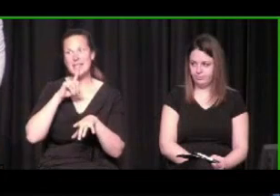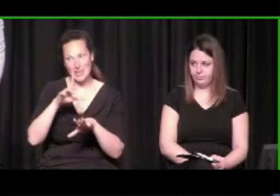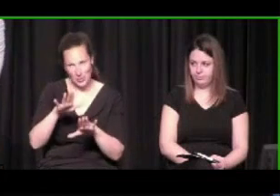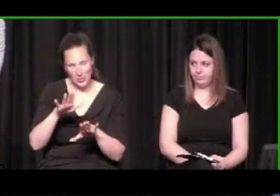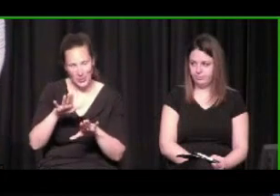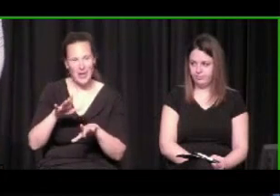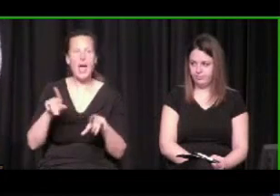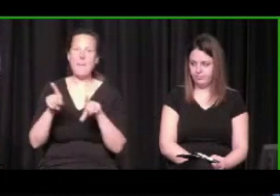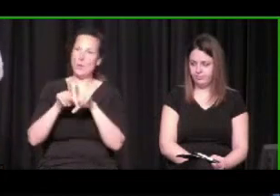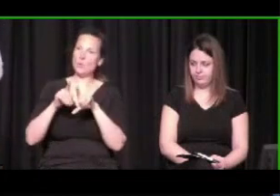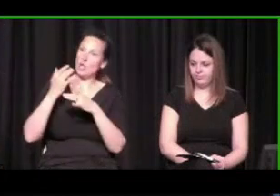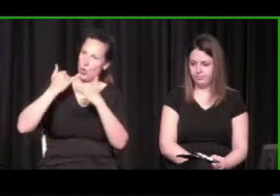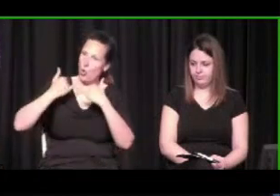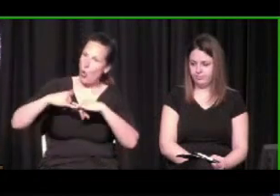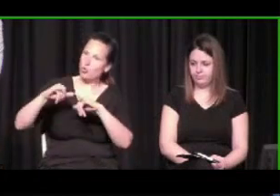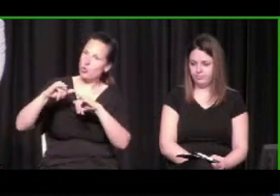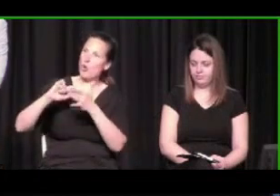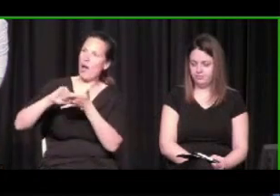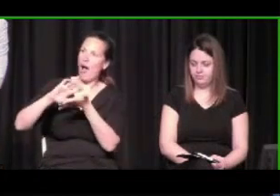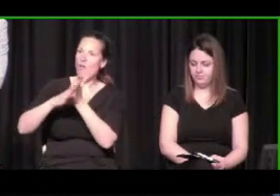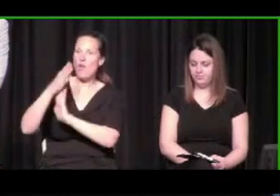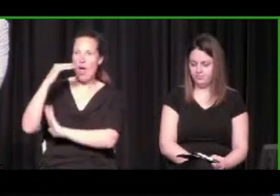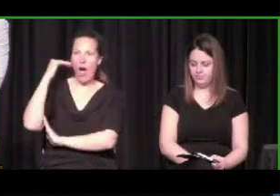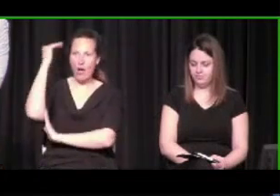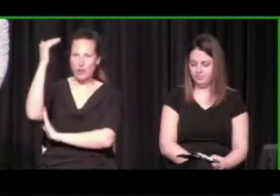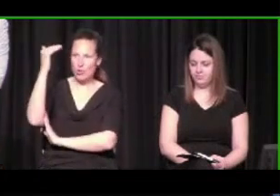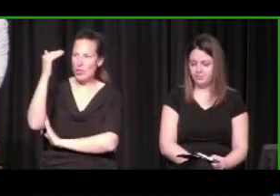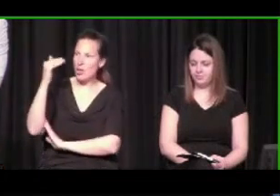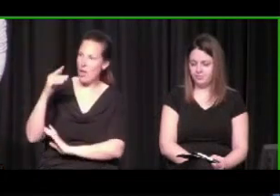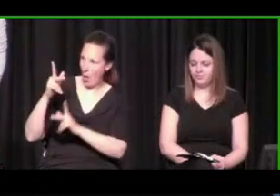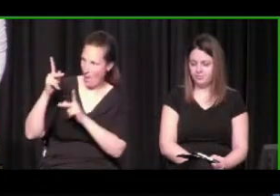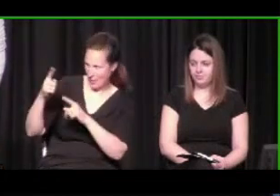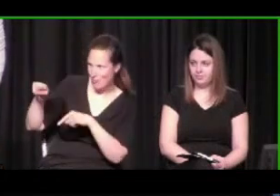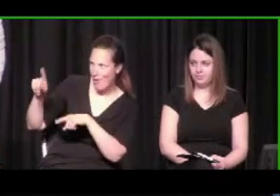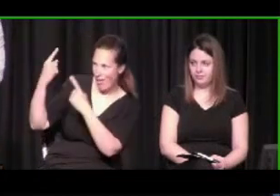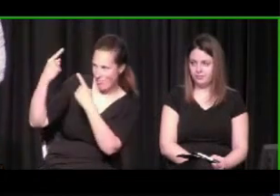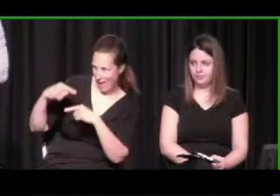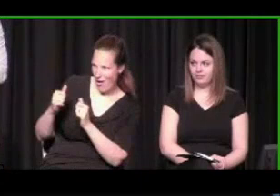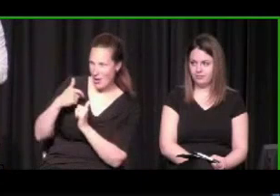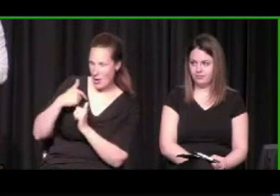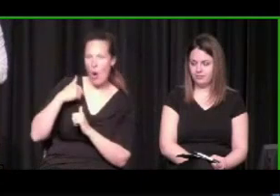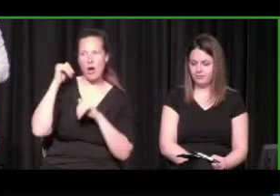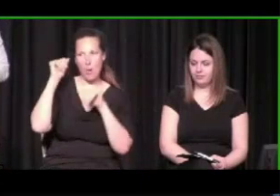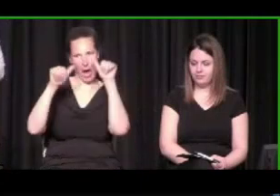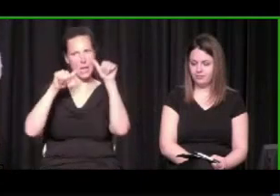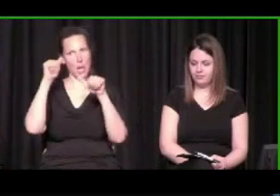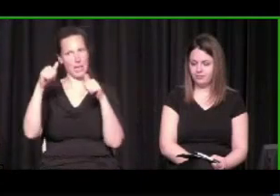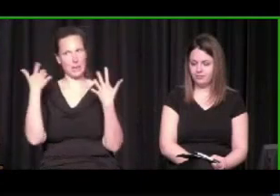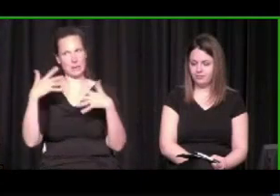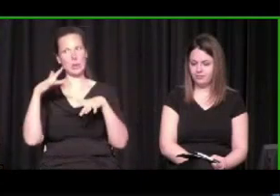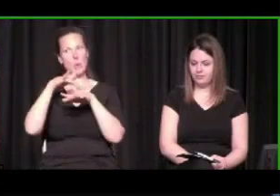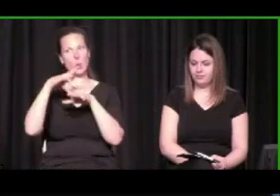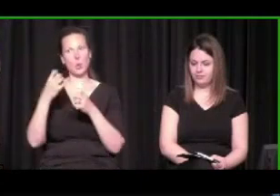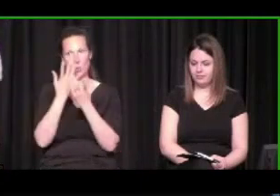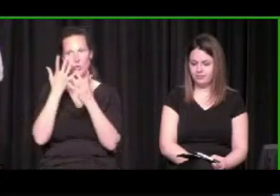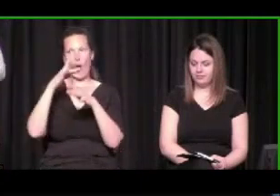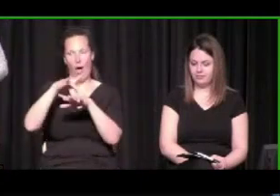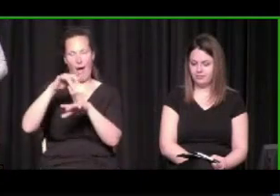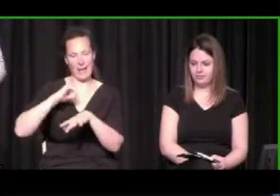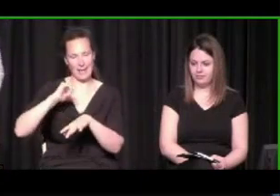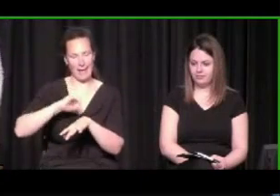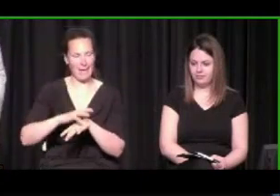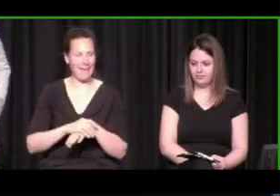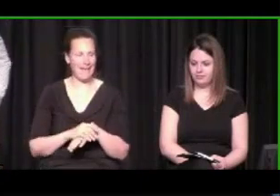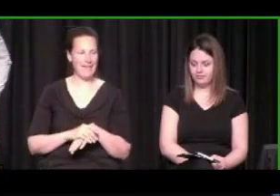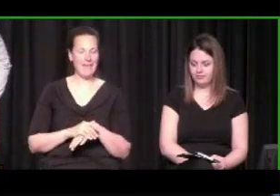ça va se poursuivre et continuer tout au cours de la vie. Donc, on a des gens qui sont d'accord avec ça ici concernant l'adolescence. Et